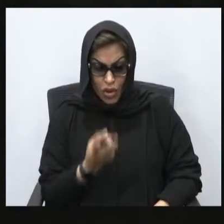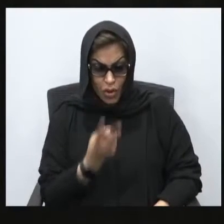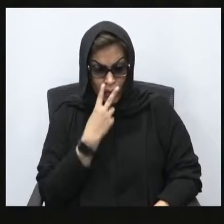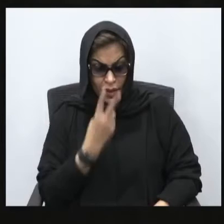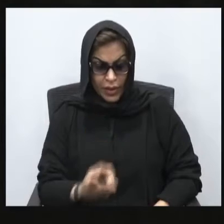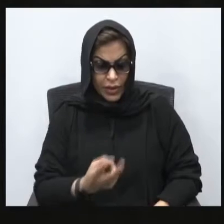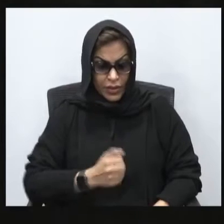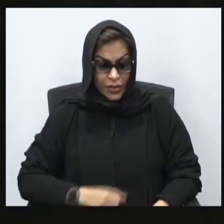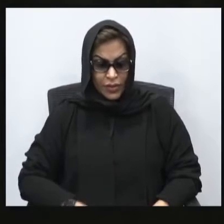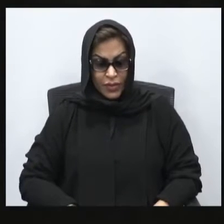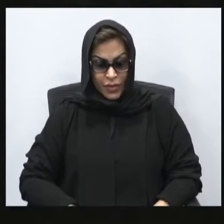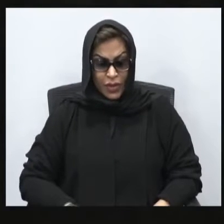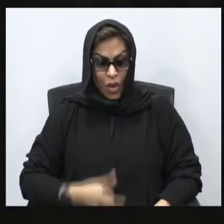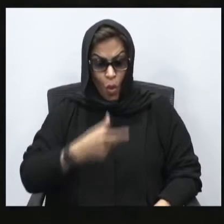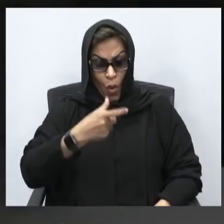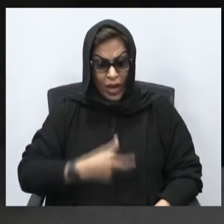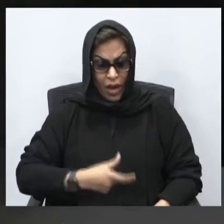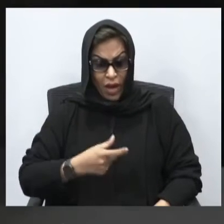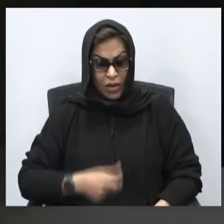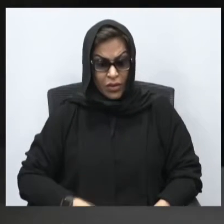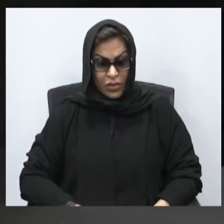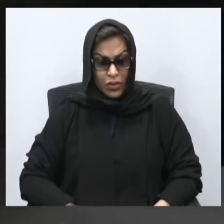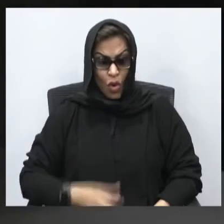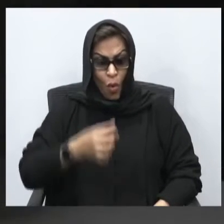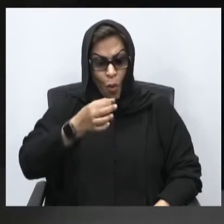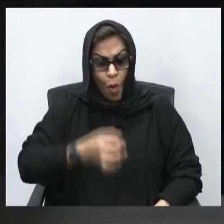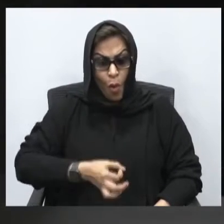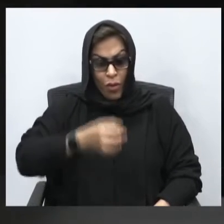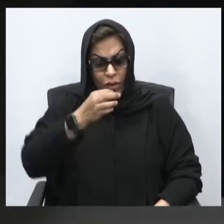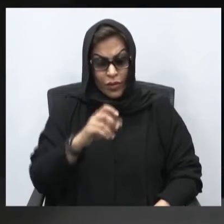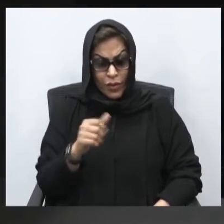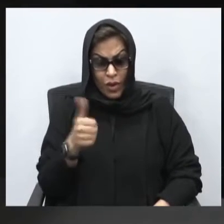معي هنا وعاء وانبوب